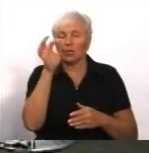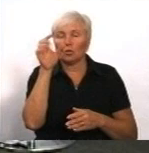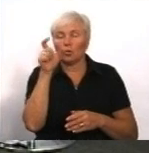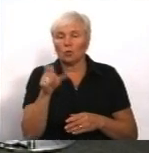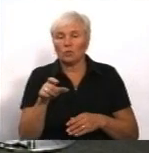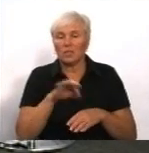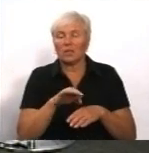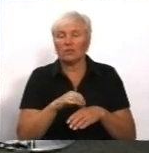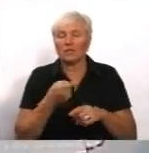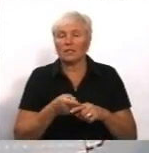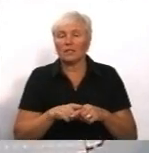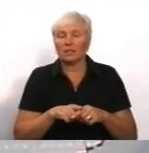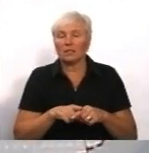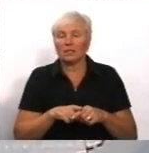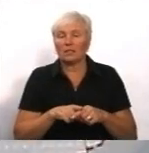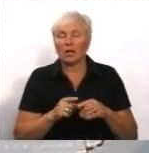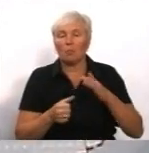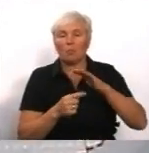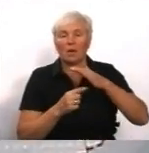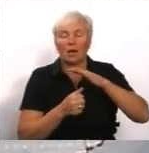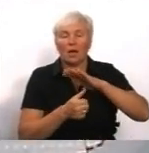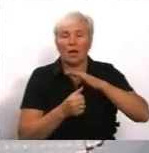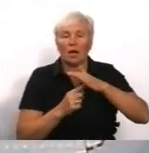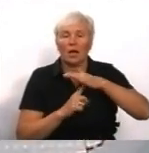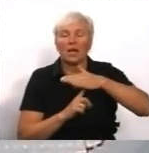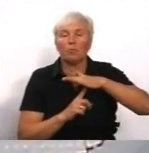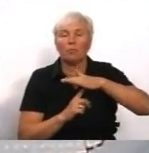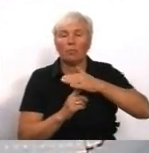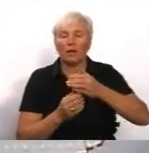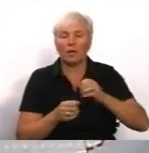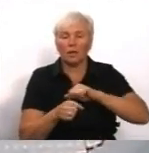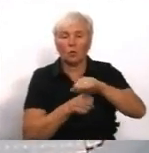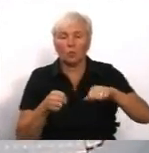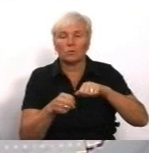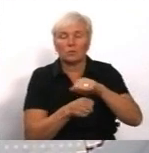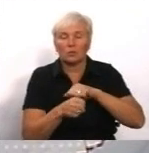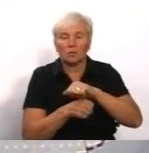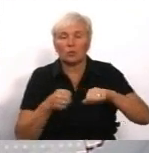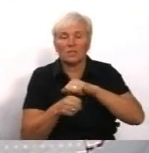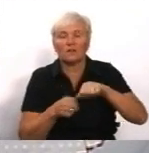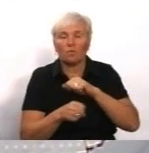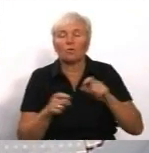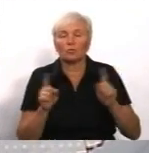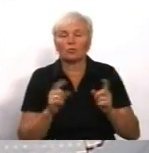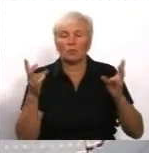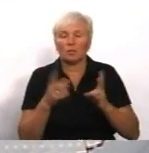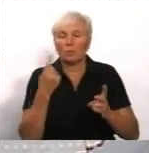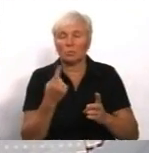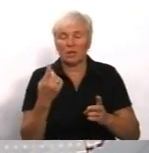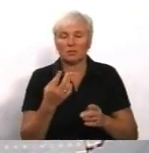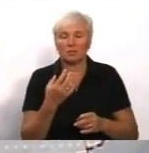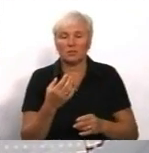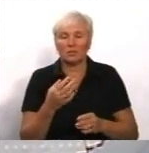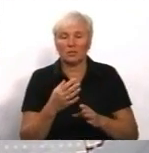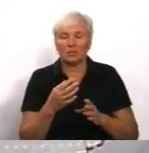– це консервовані гриби і тільки один випадок рибна продукція. Що треба? Найперше, це не